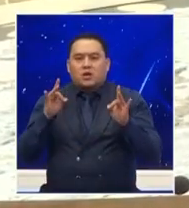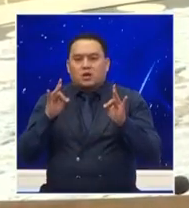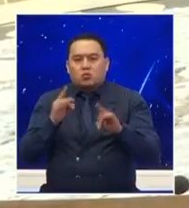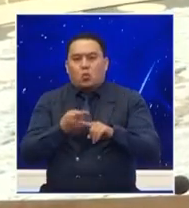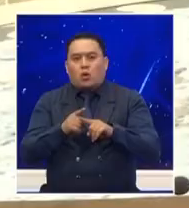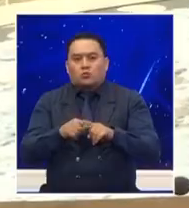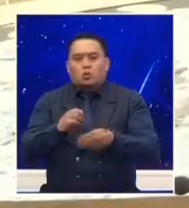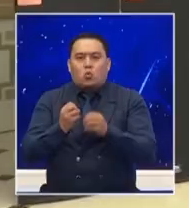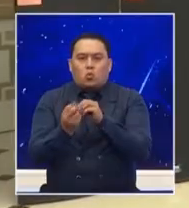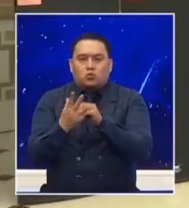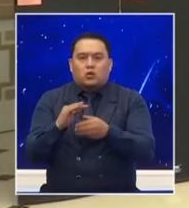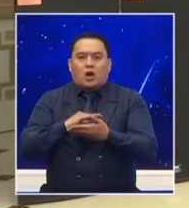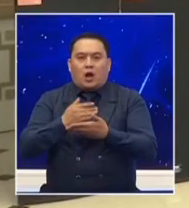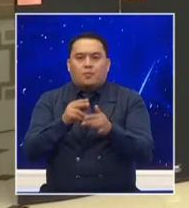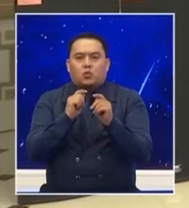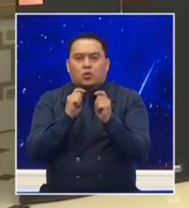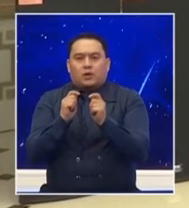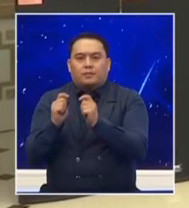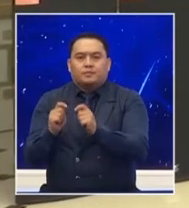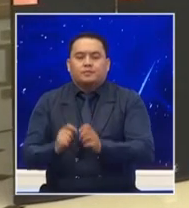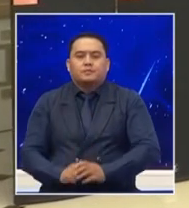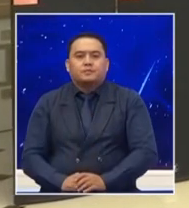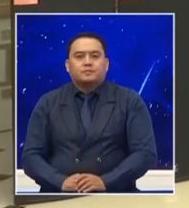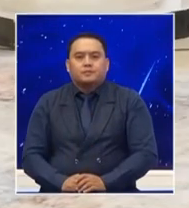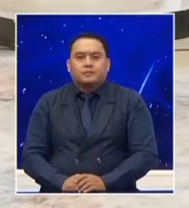мен 13 компьютер берілді.